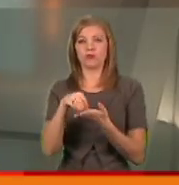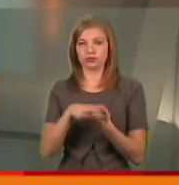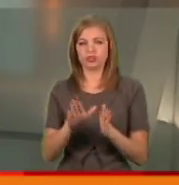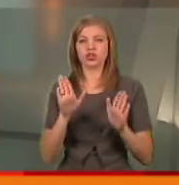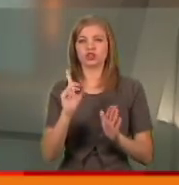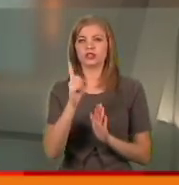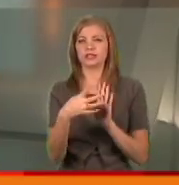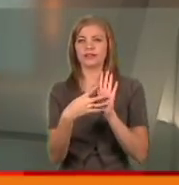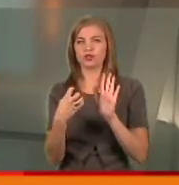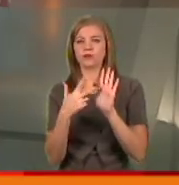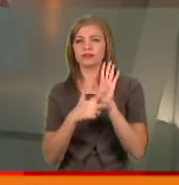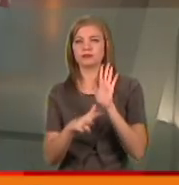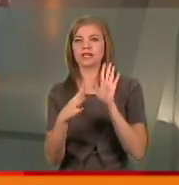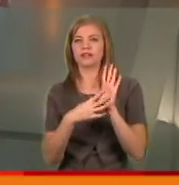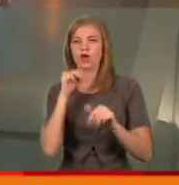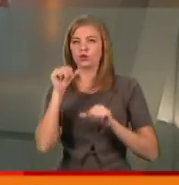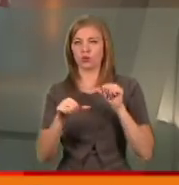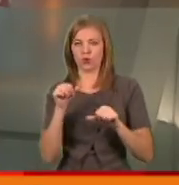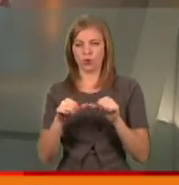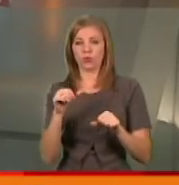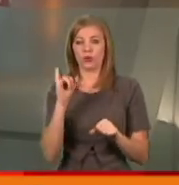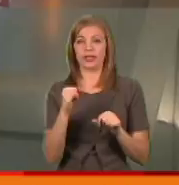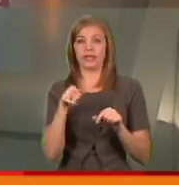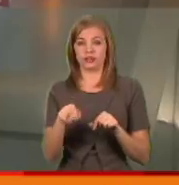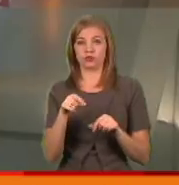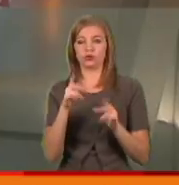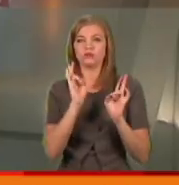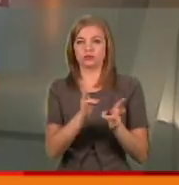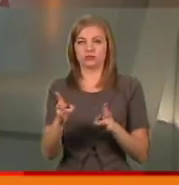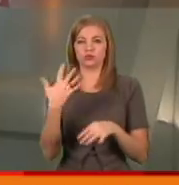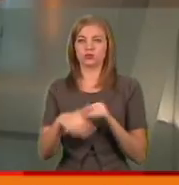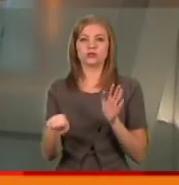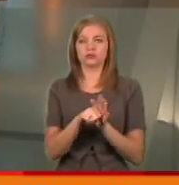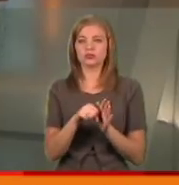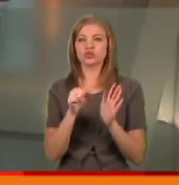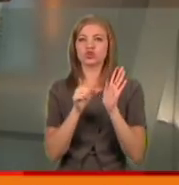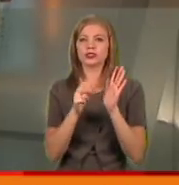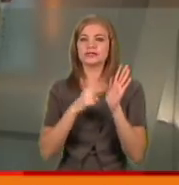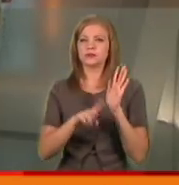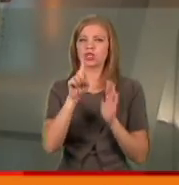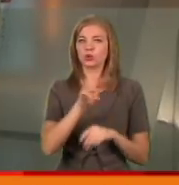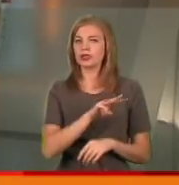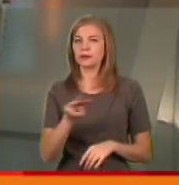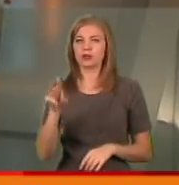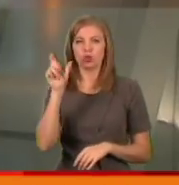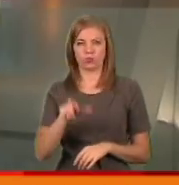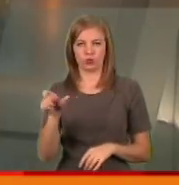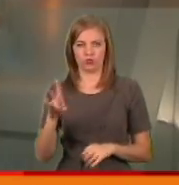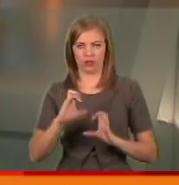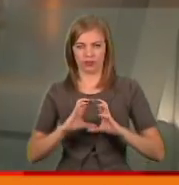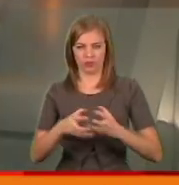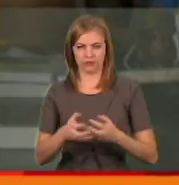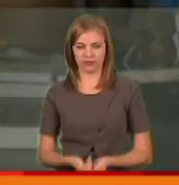зафіксували лише 1989 року, і його жертвами вже стали 71 мільйон людей на